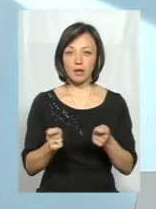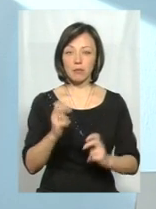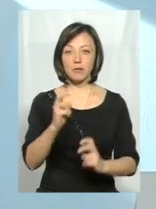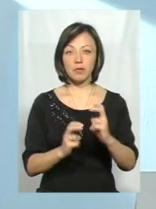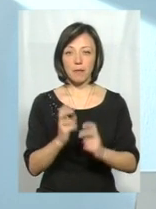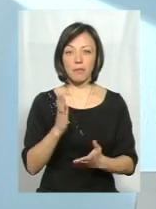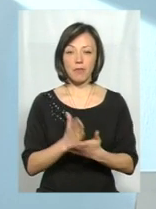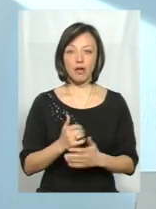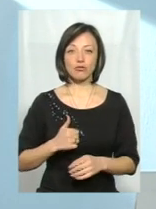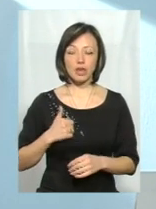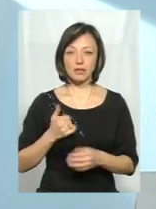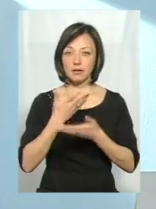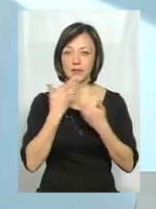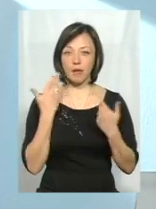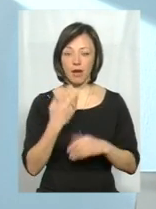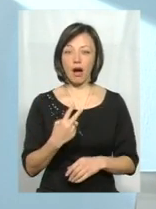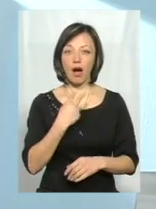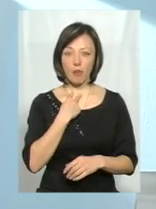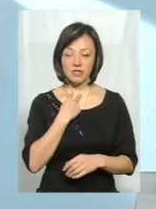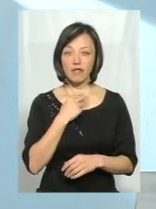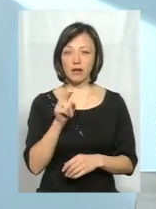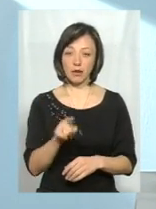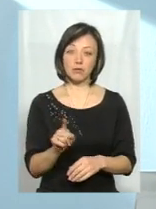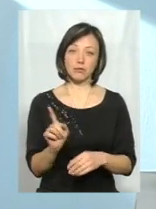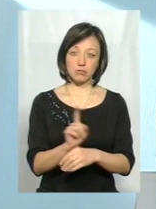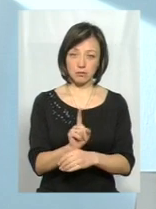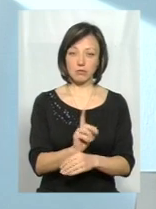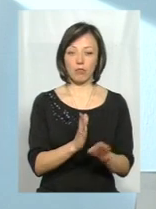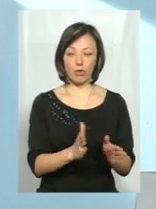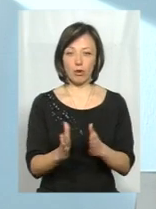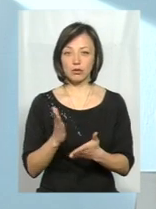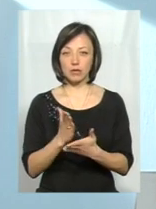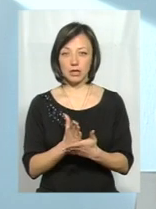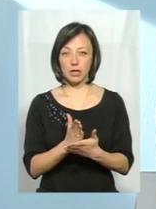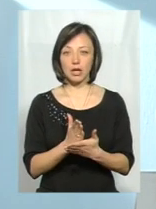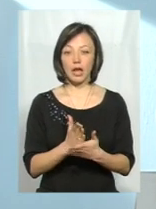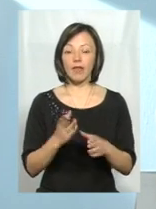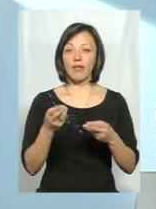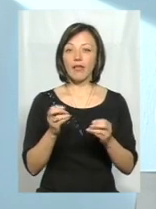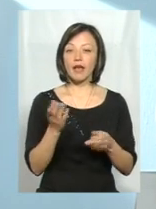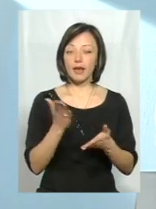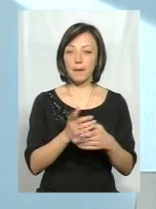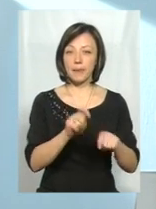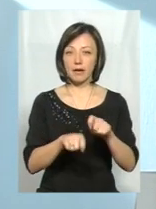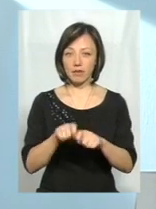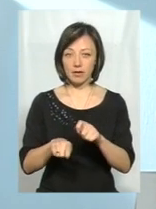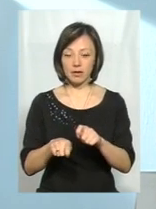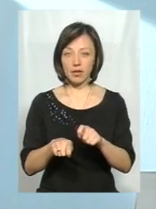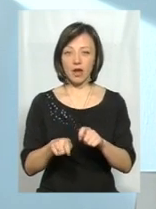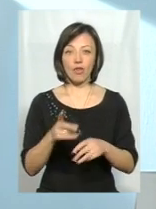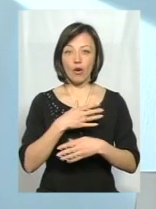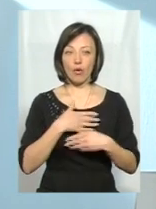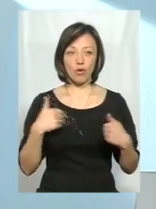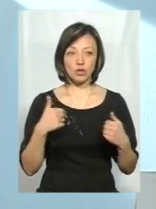має честь і немає хамства, то там більш-менш є порядок. Там, де є провіряючий і має честь, і не